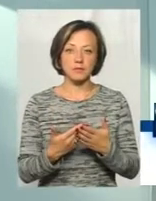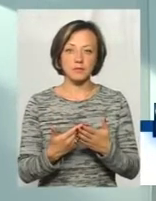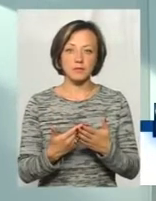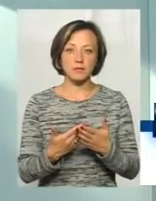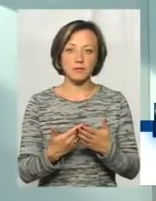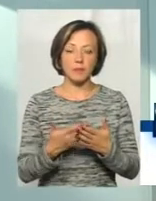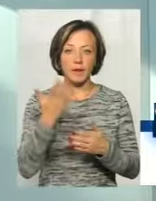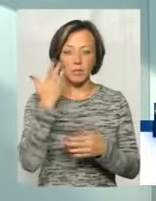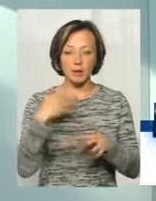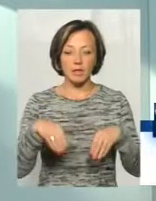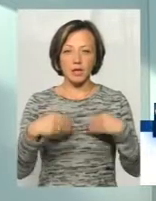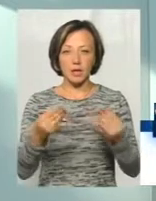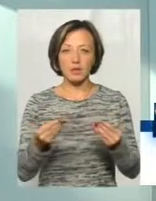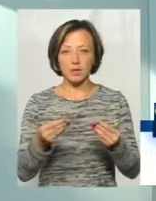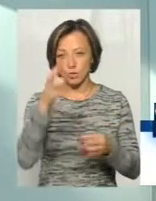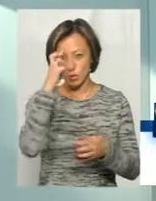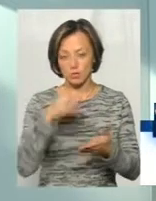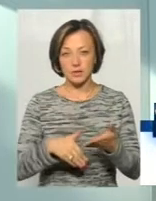при призначенні субсидії близько